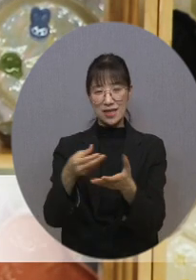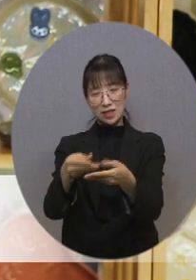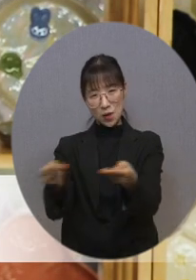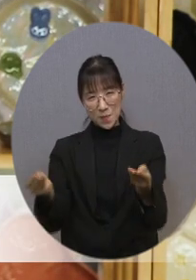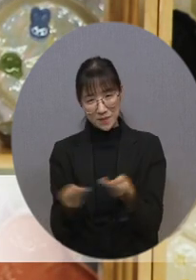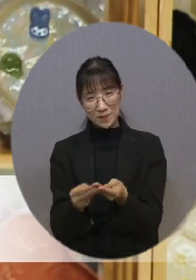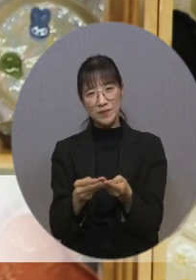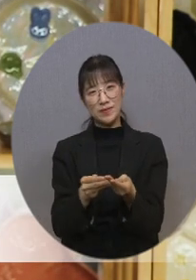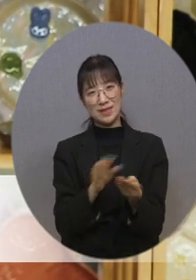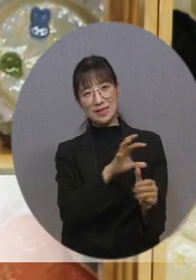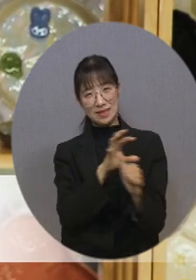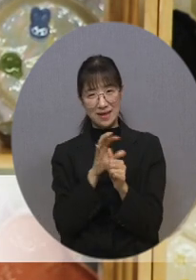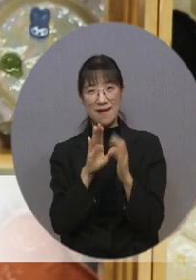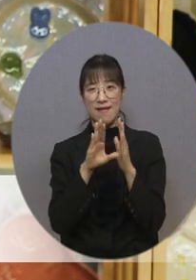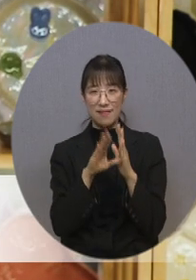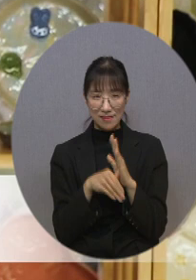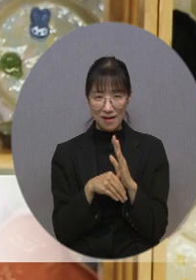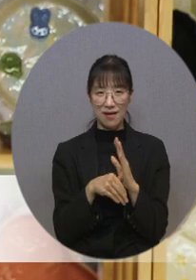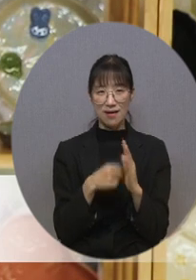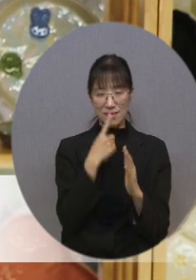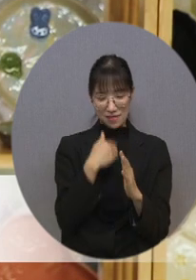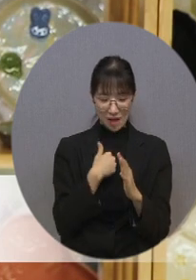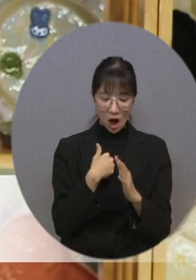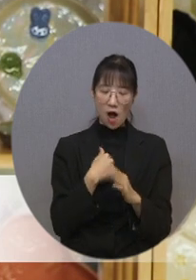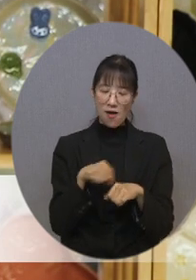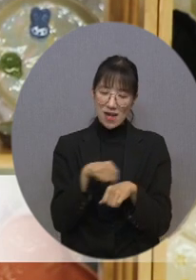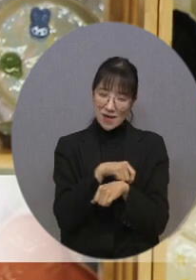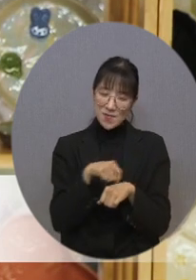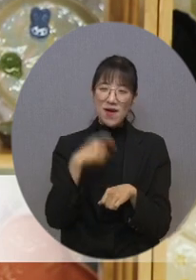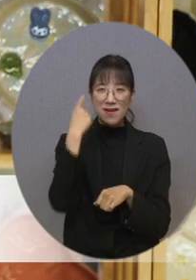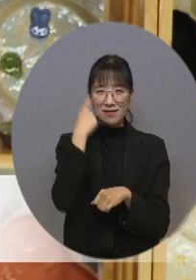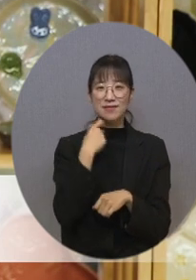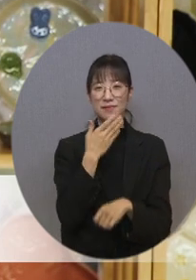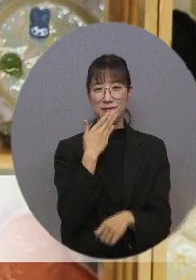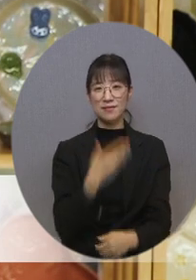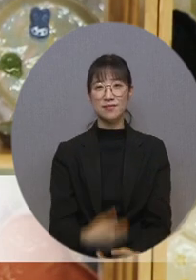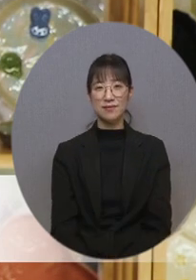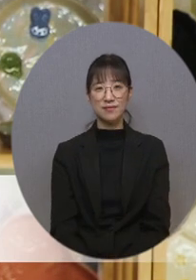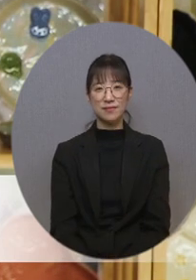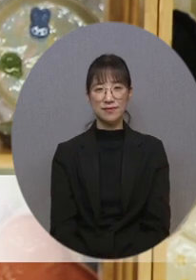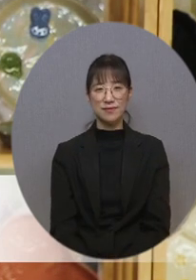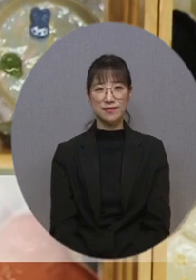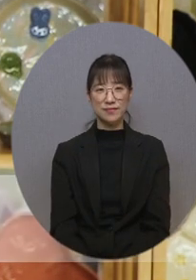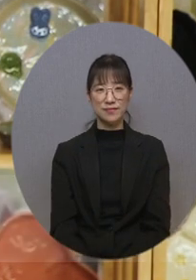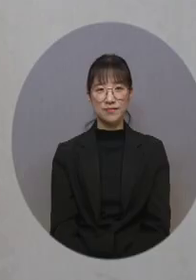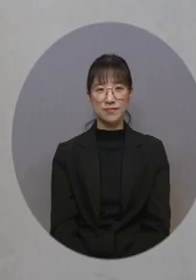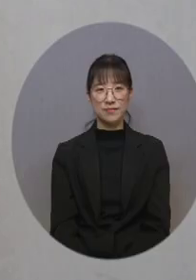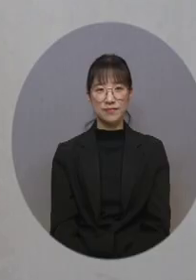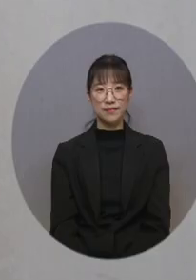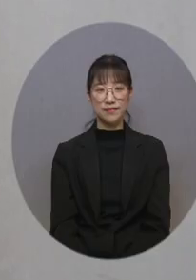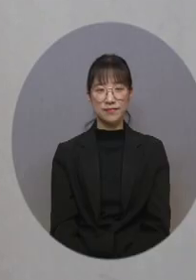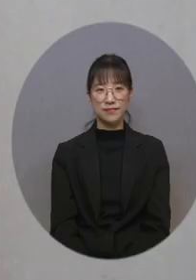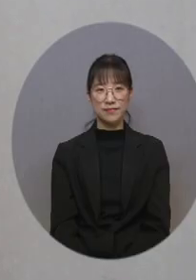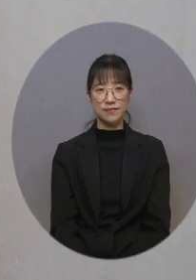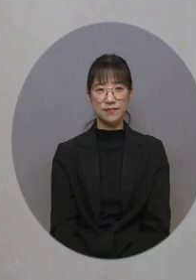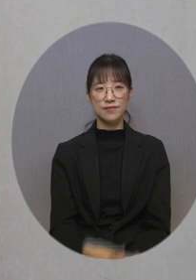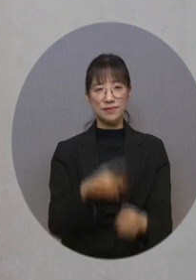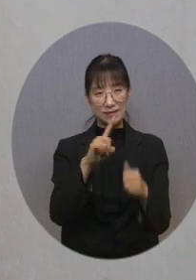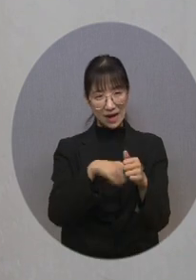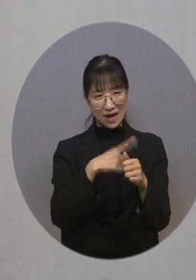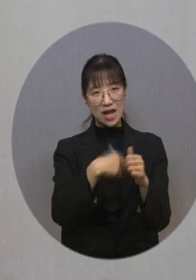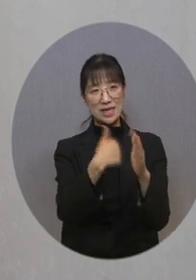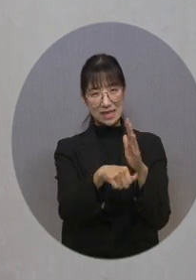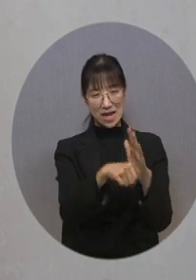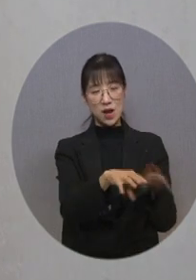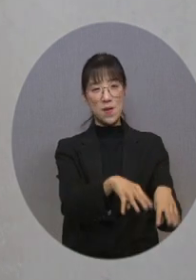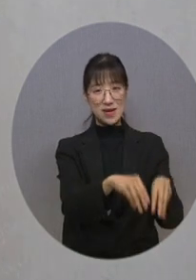사용하는 순간만큼은 자신이 특별해지는 느낌을 받을 수 있기를 바라요. 자연의 재료인